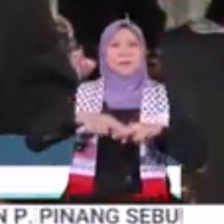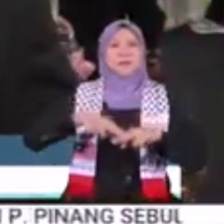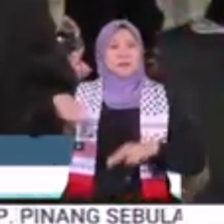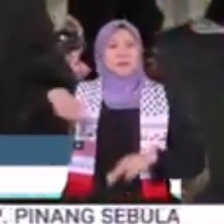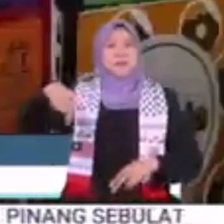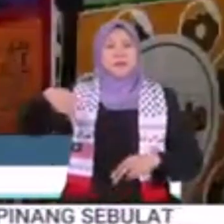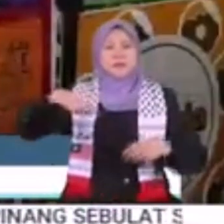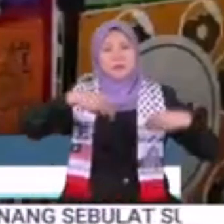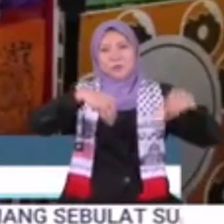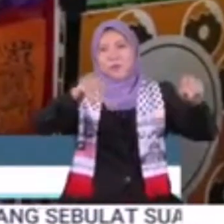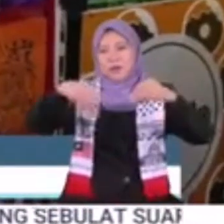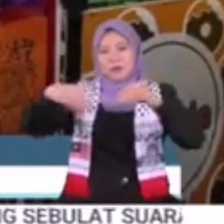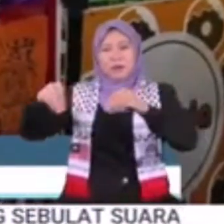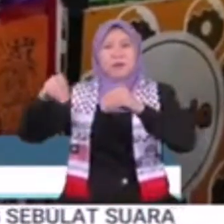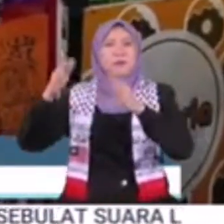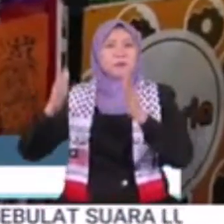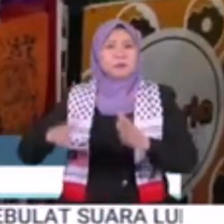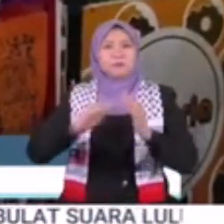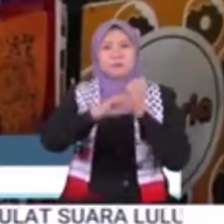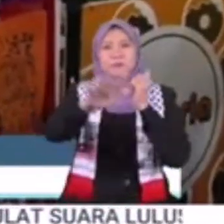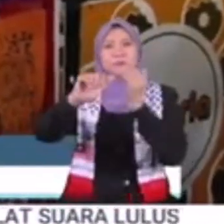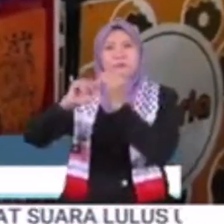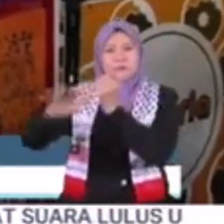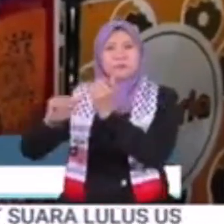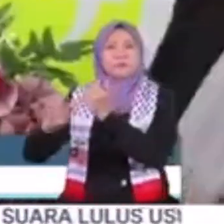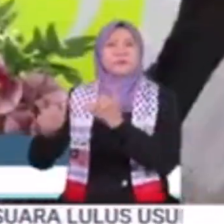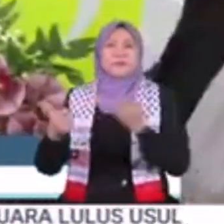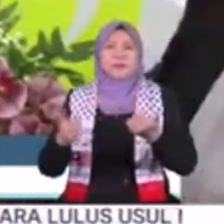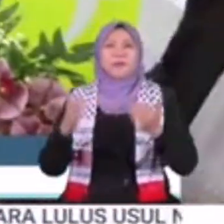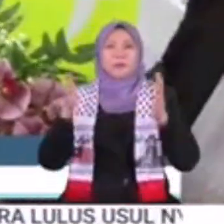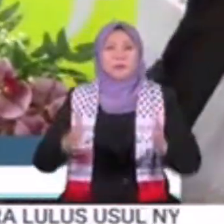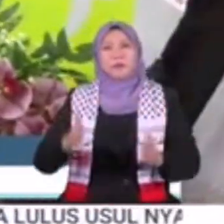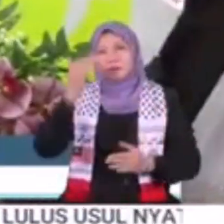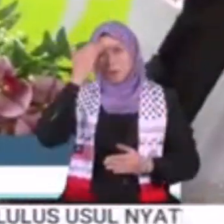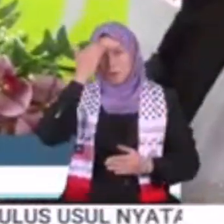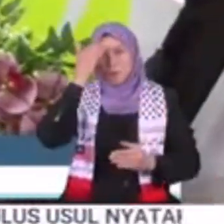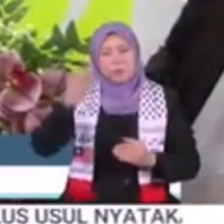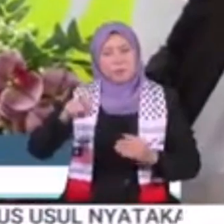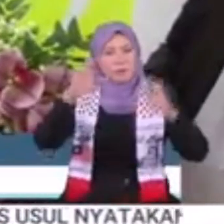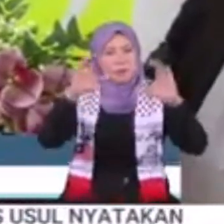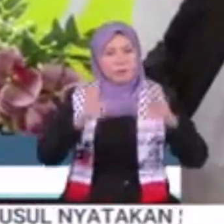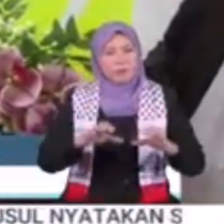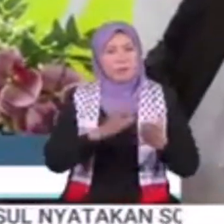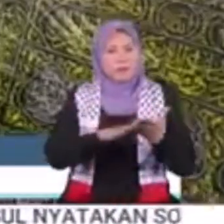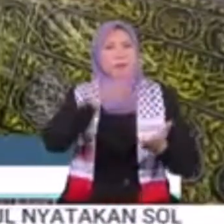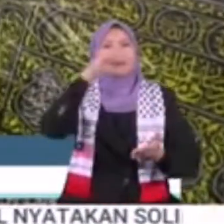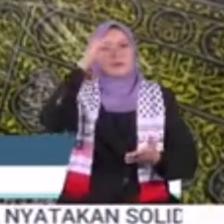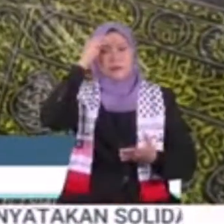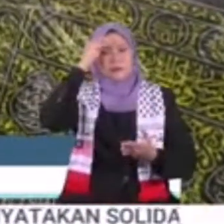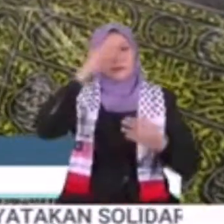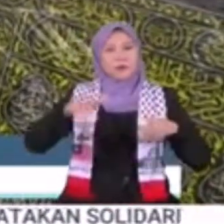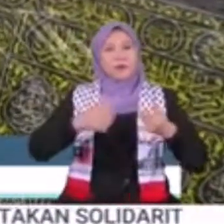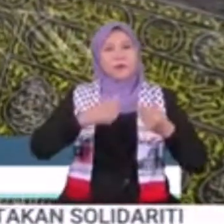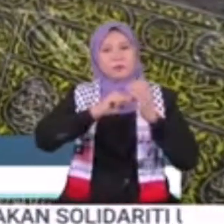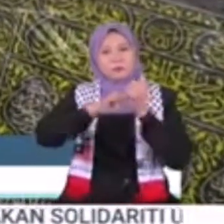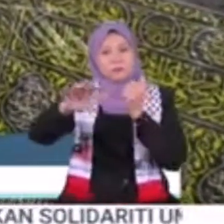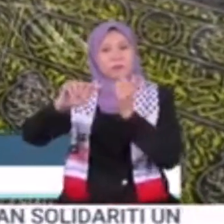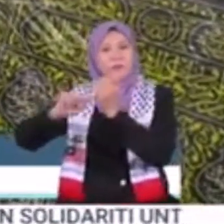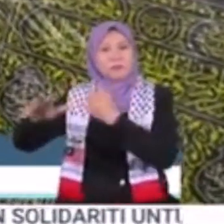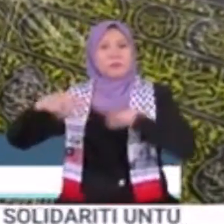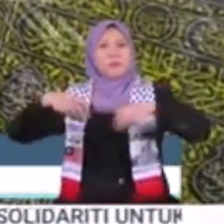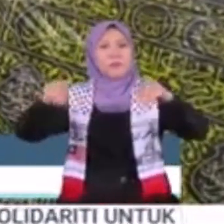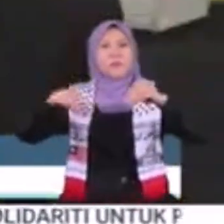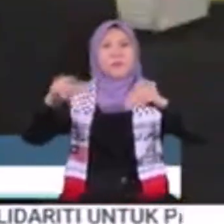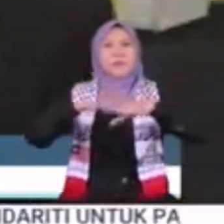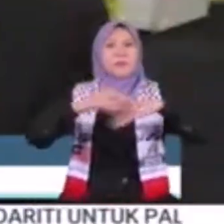kena memasarkan produk itu supaya ramai lagi orang tahu tentang kebaikan produk. Jadi dalam program ini kita belajar cara dalam marketing, cara nak memasarkan produk menggunakan platform-platform